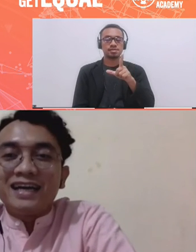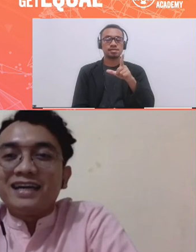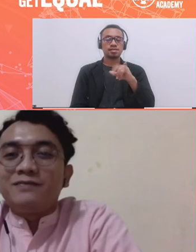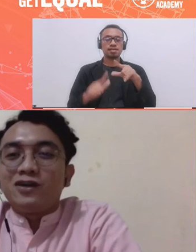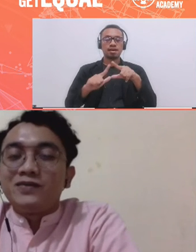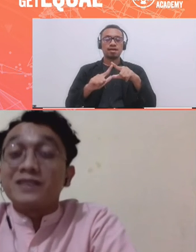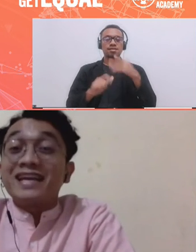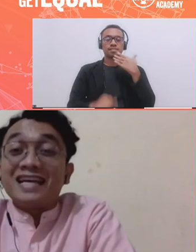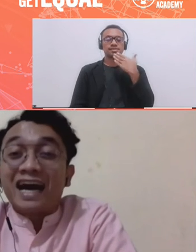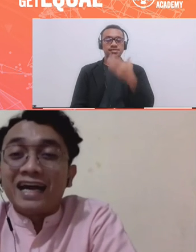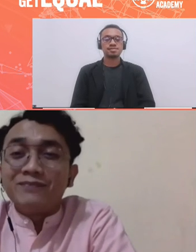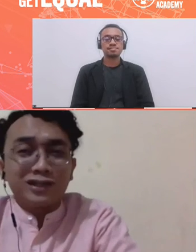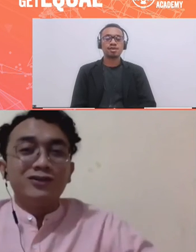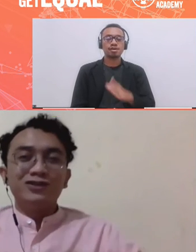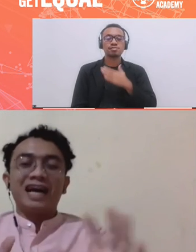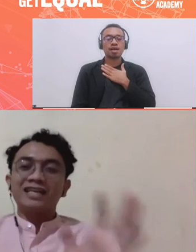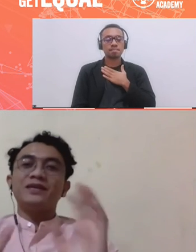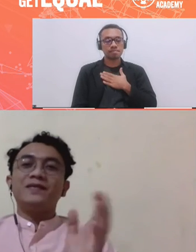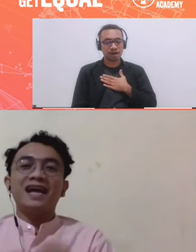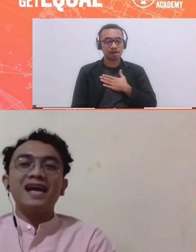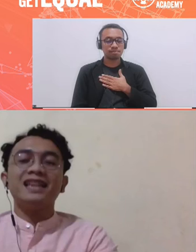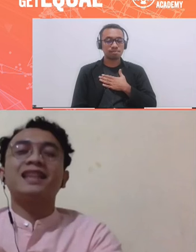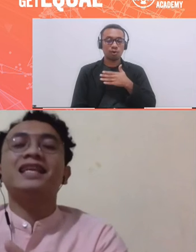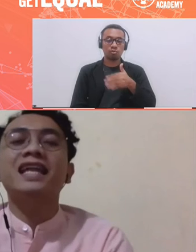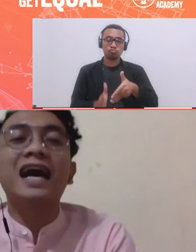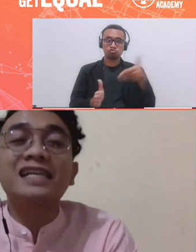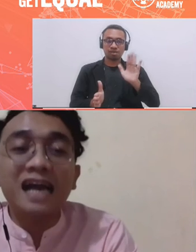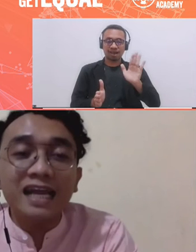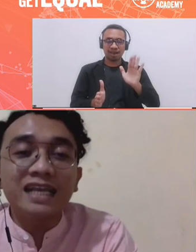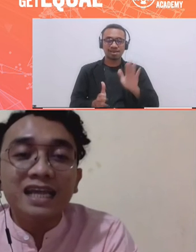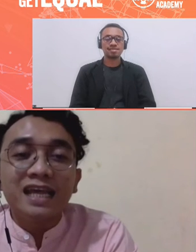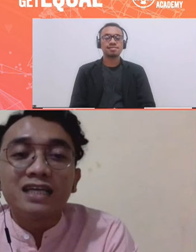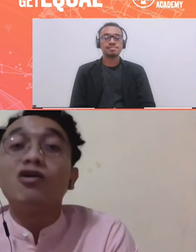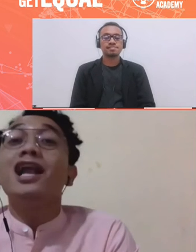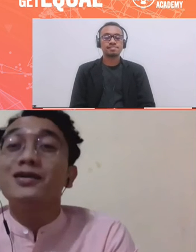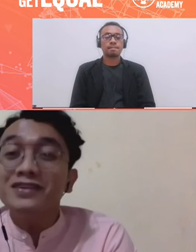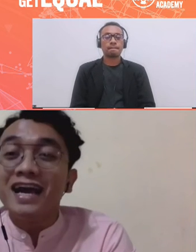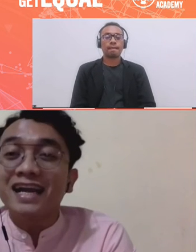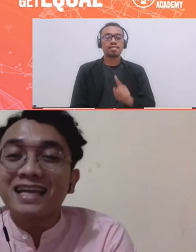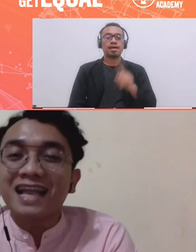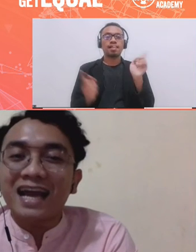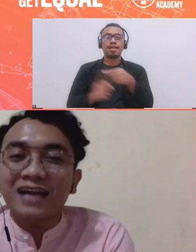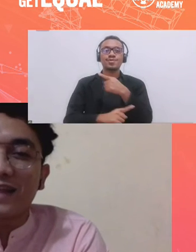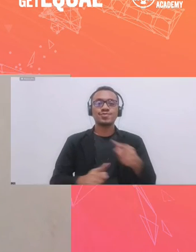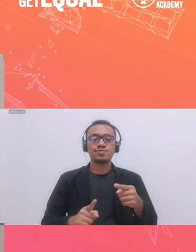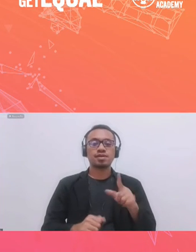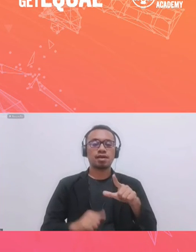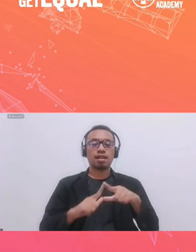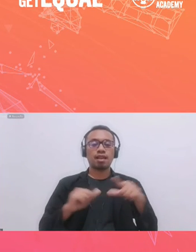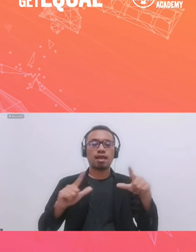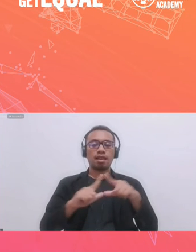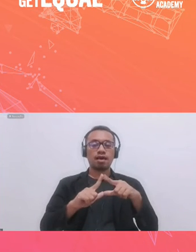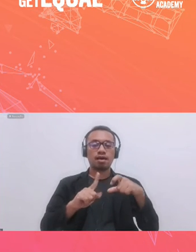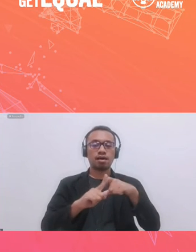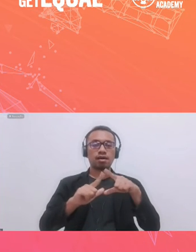Teman-teman, mohon bersabar ya, jangan pergi dulu, jangan kemana-mana. Kita dengarkan sebuah lagu dari Lala Karmela.